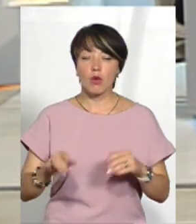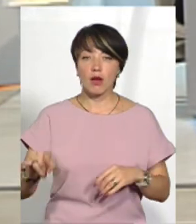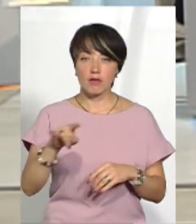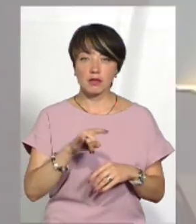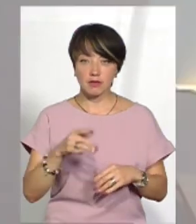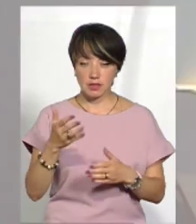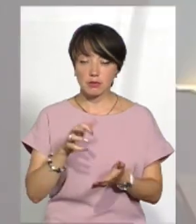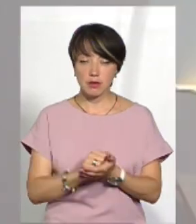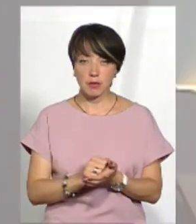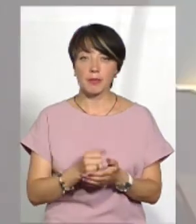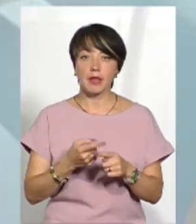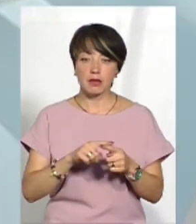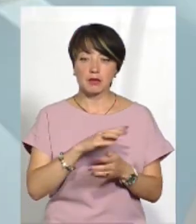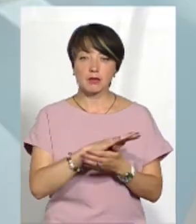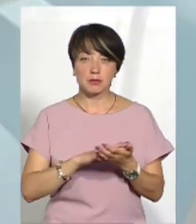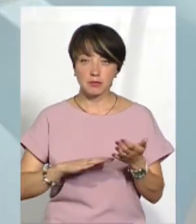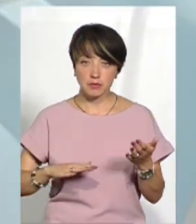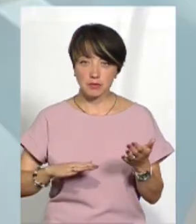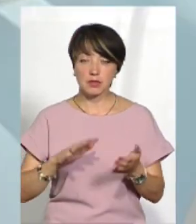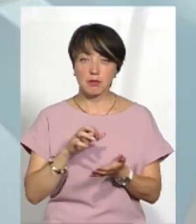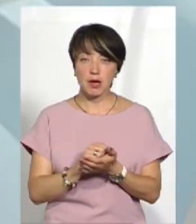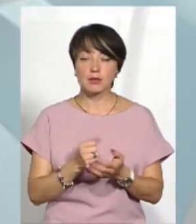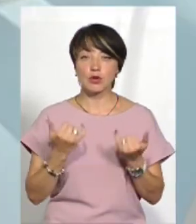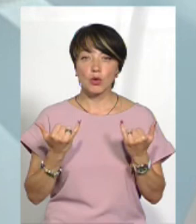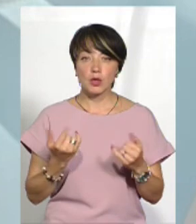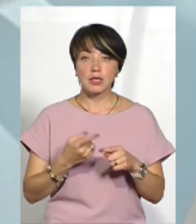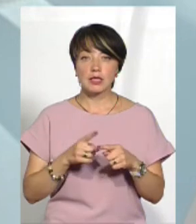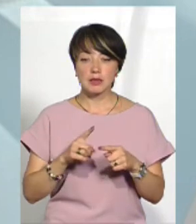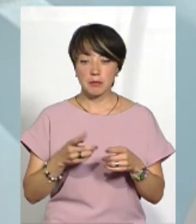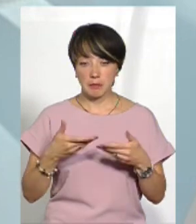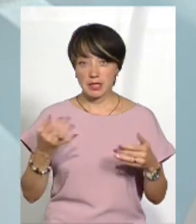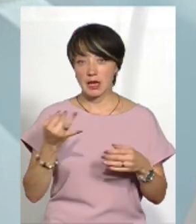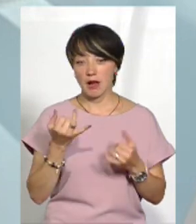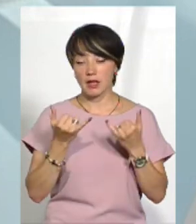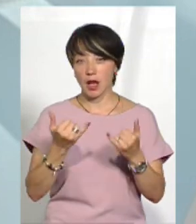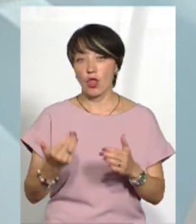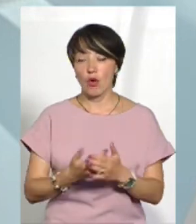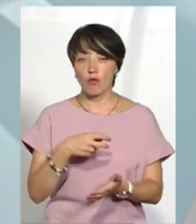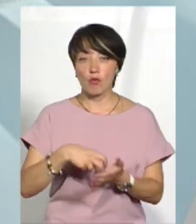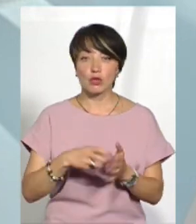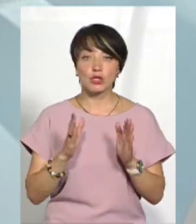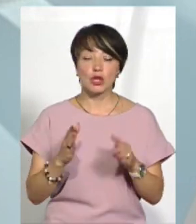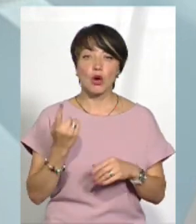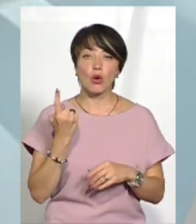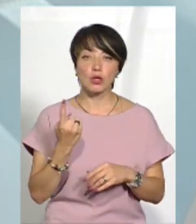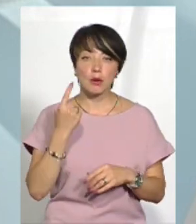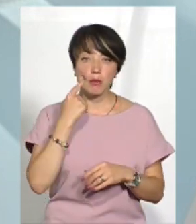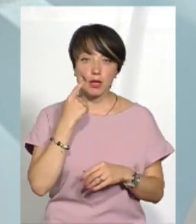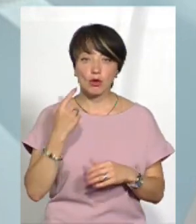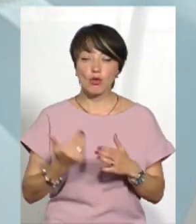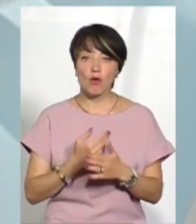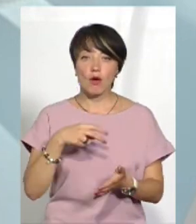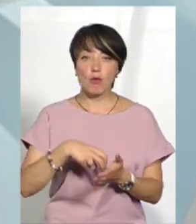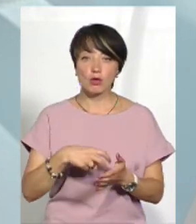авіації. Ну, ви цим займаєтесь. Тому ми цим питанням займаємося, і сьогодні ми цікаві для Нової пошти. Лише тільки одне прикро, що